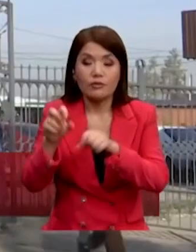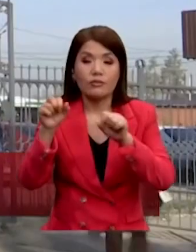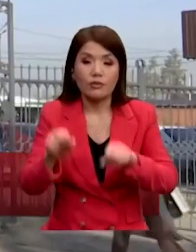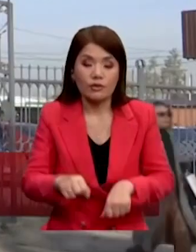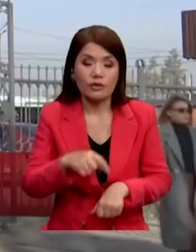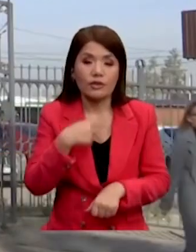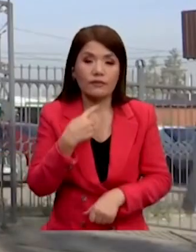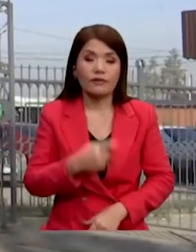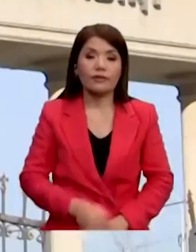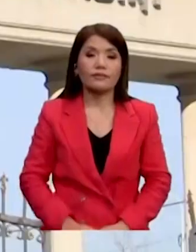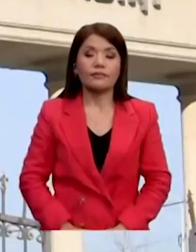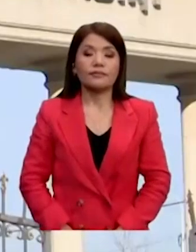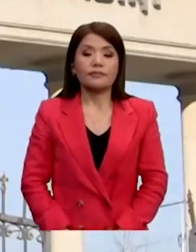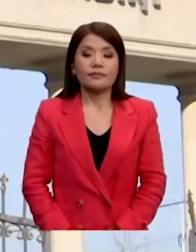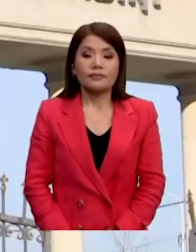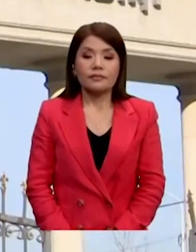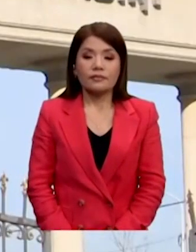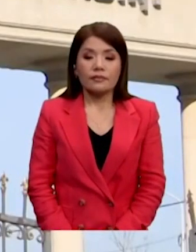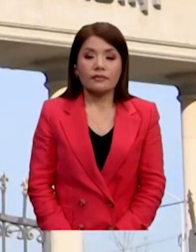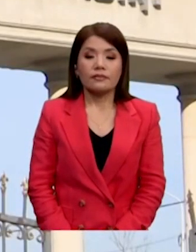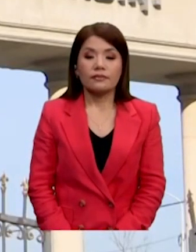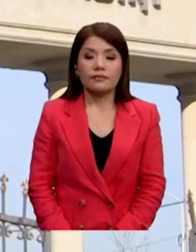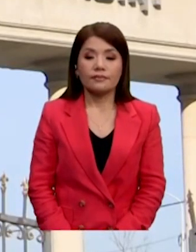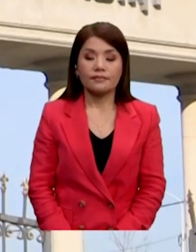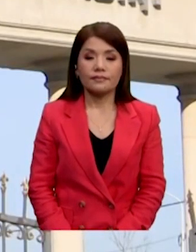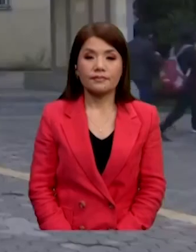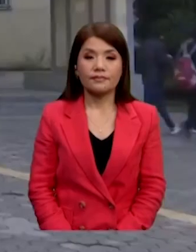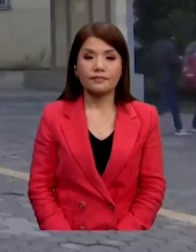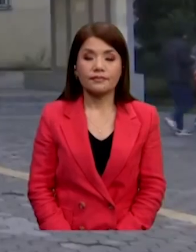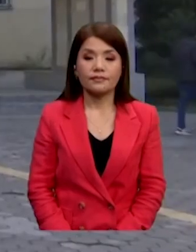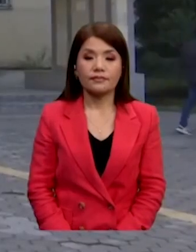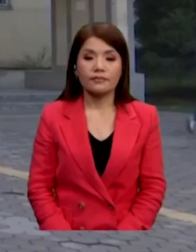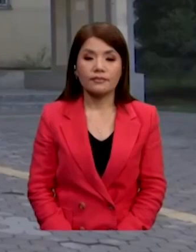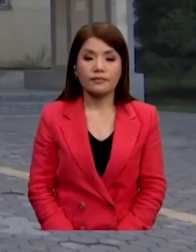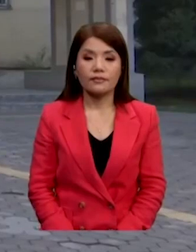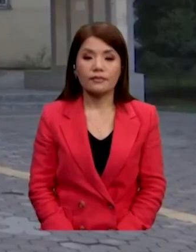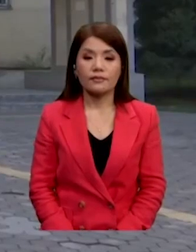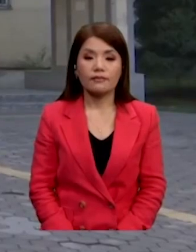қор өкілдері. Арнат Дүйсен, Нұрлан Досмағанбетов, Рашид Жексенбай, Атамекен Бизнес арнасы.